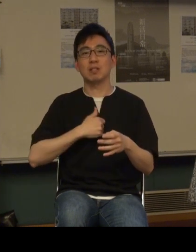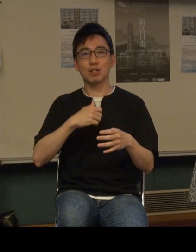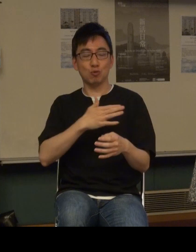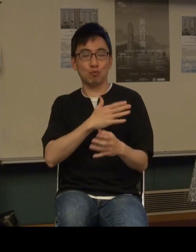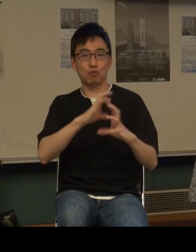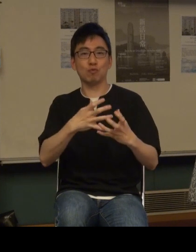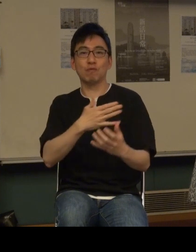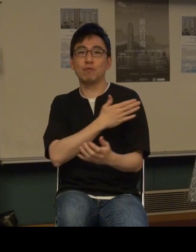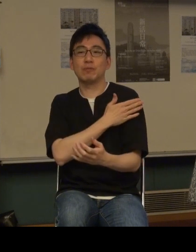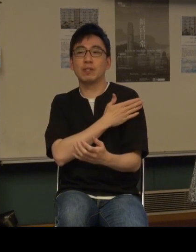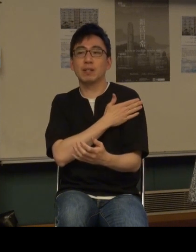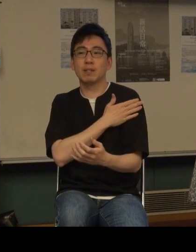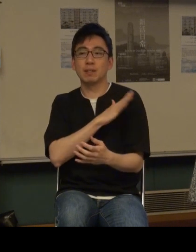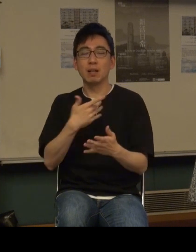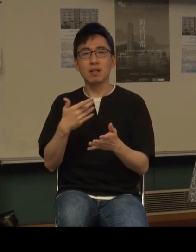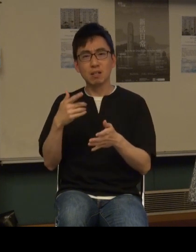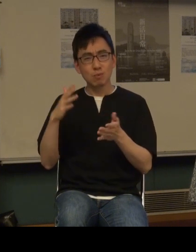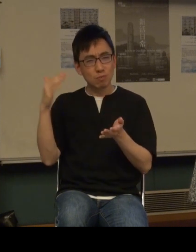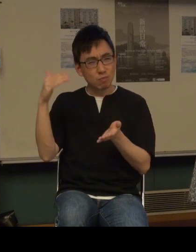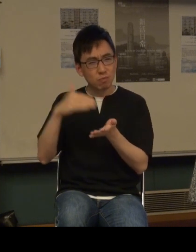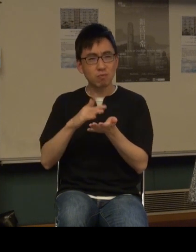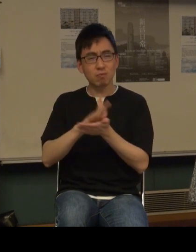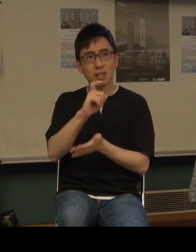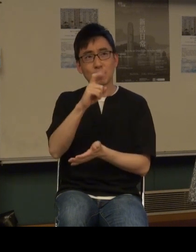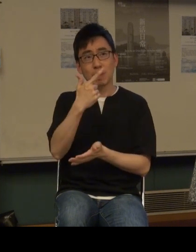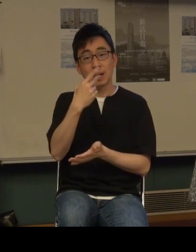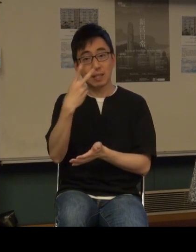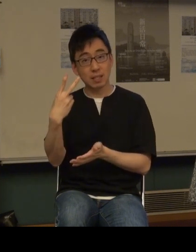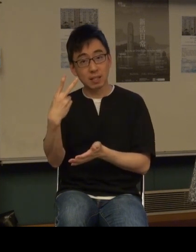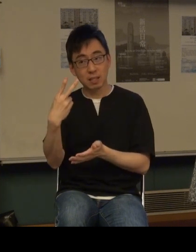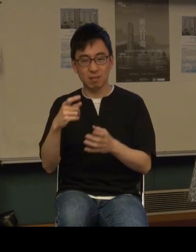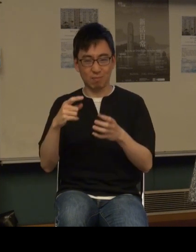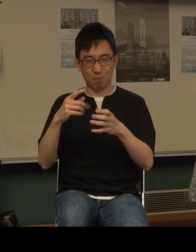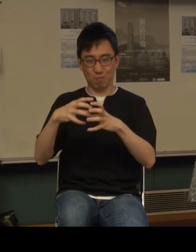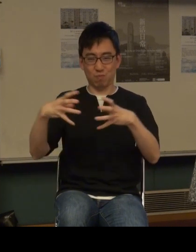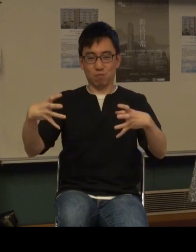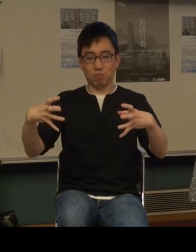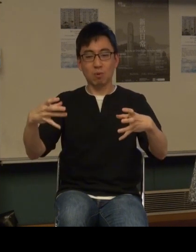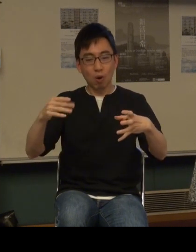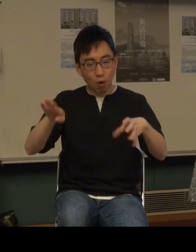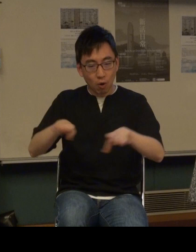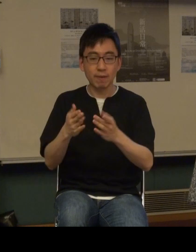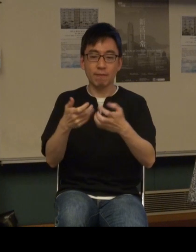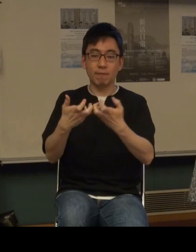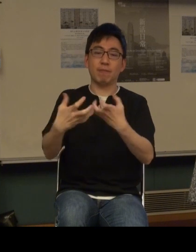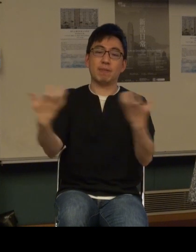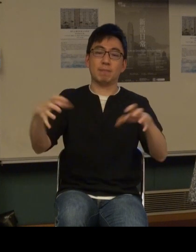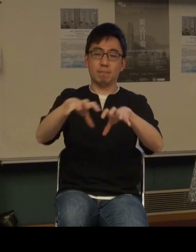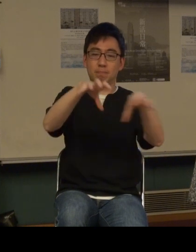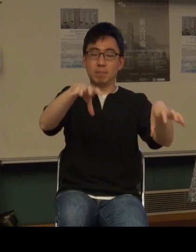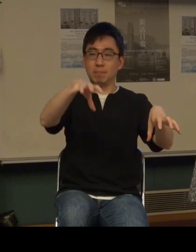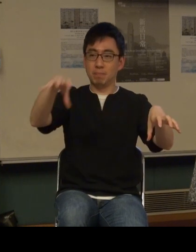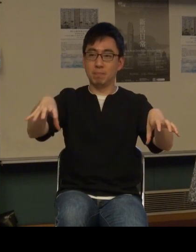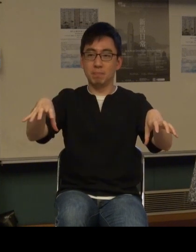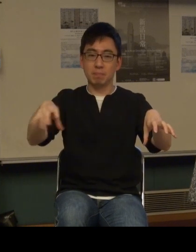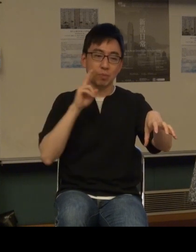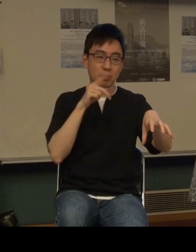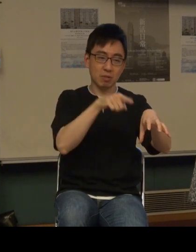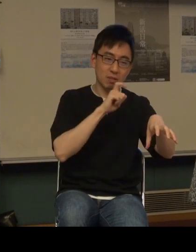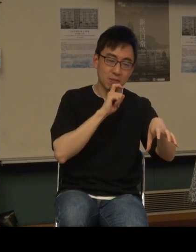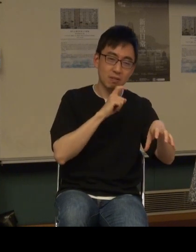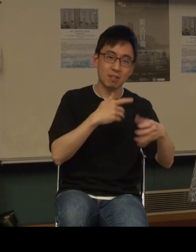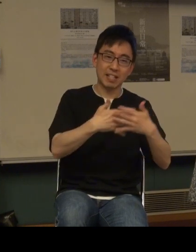務司署咧就因為佢太龐大個組織咧，就開始咧將佢分拆成為唔同嘅部門，包括咗我哋今日嘅建築署